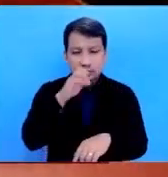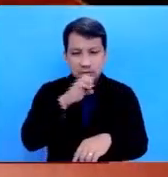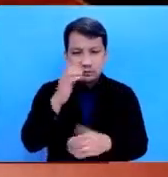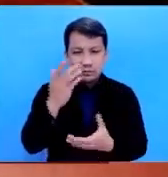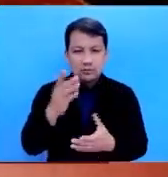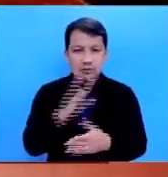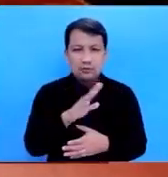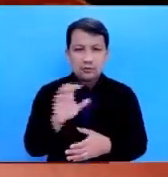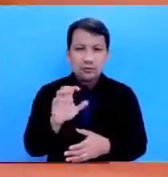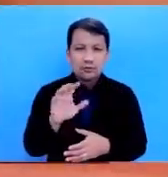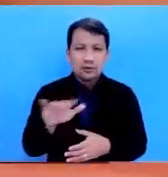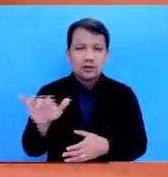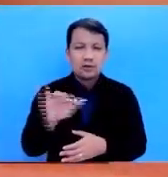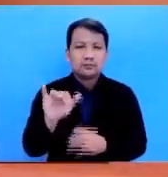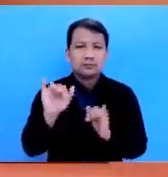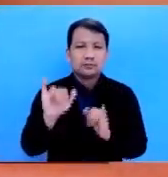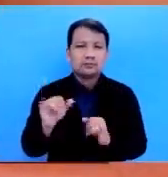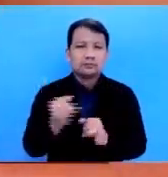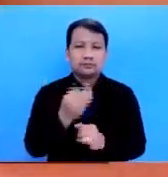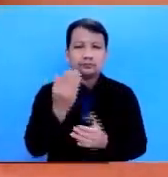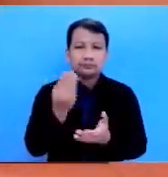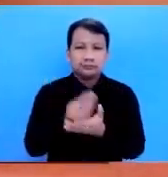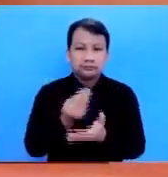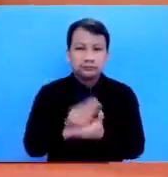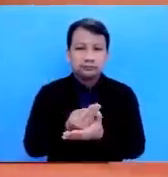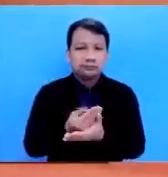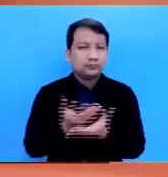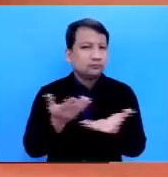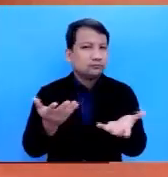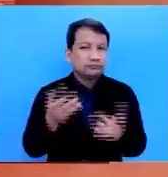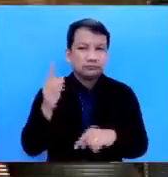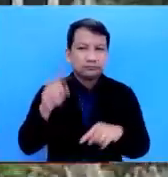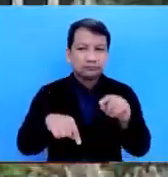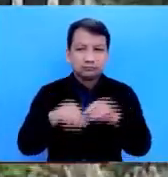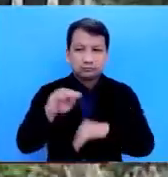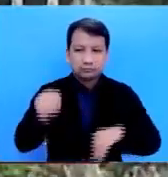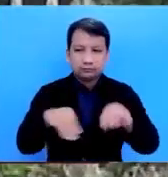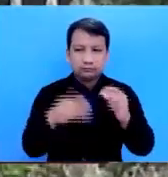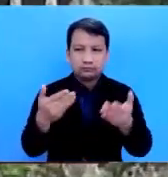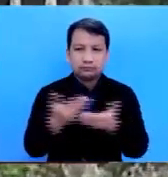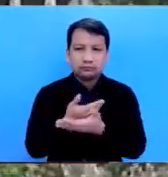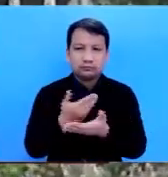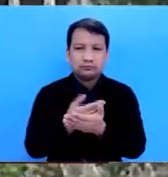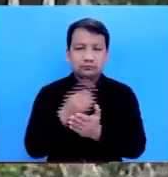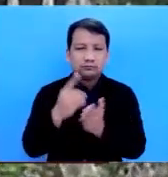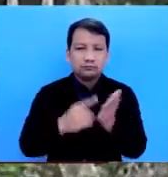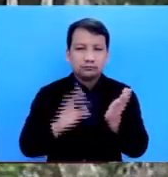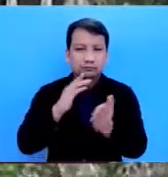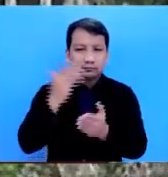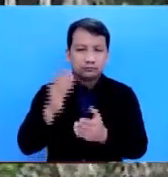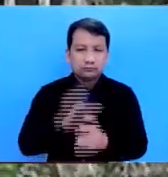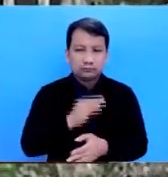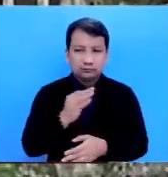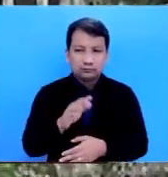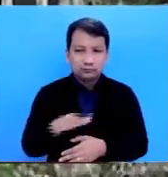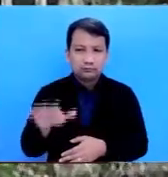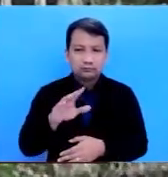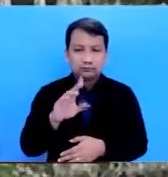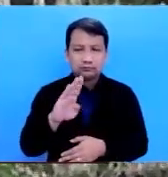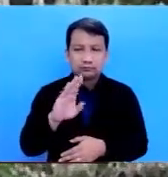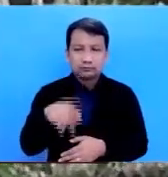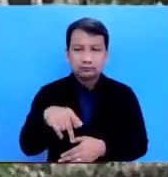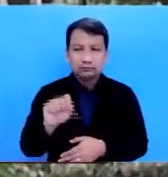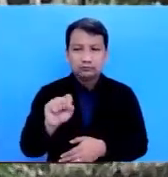500 peso bill at iba pang mga perang papel, wala pa pong new designs. Nitong Abril lamang, formal na nilabas ng BSP sa publiko ang